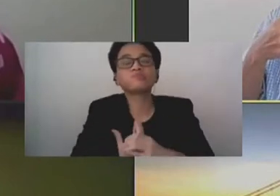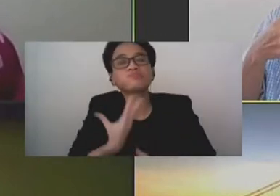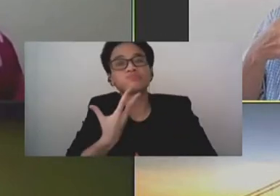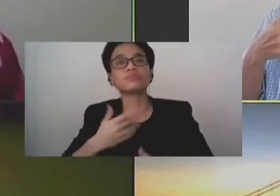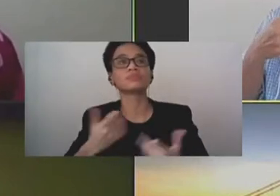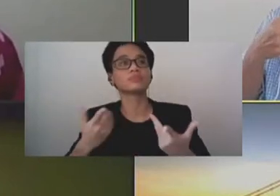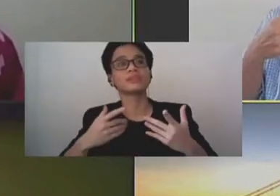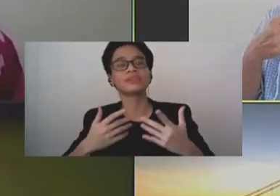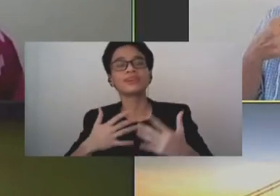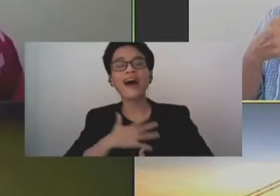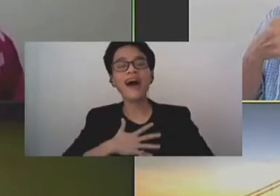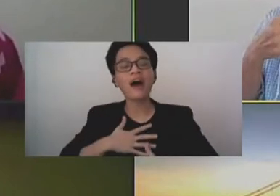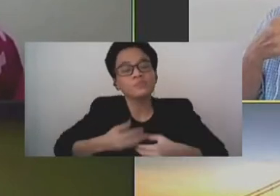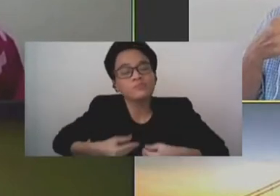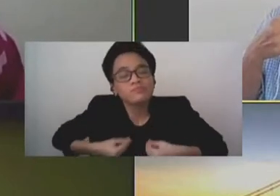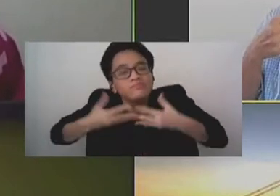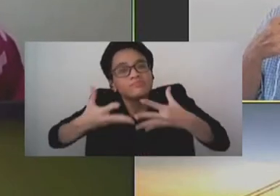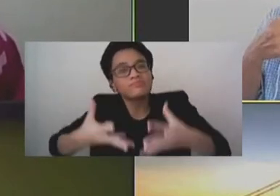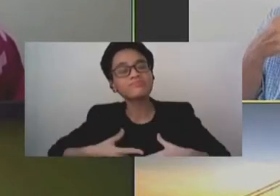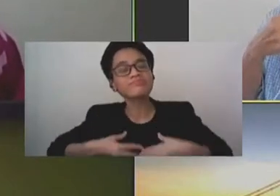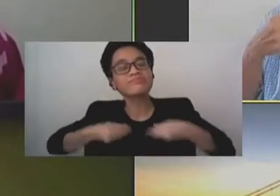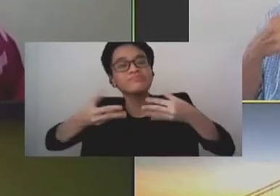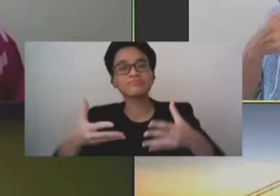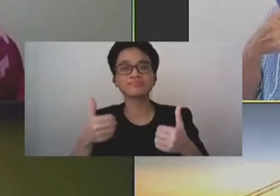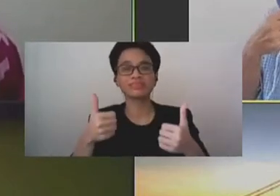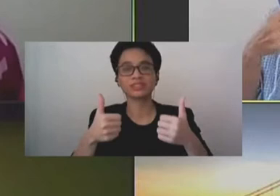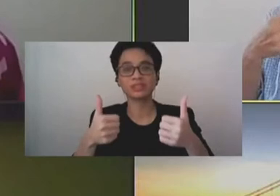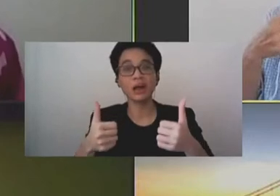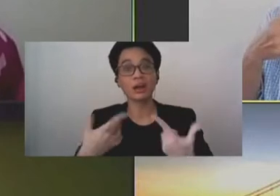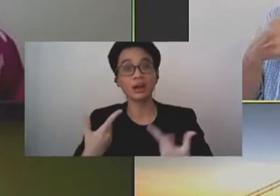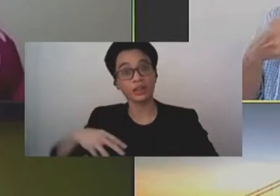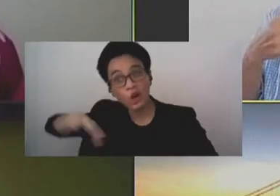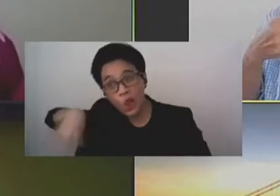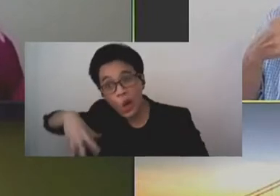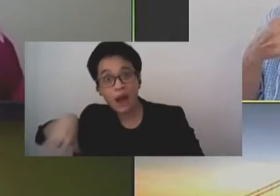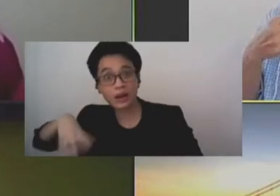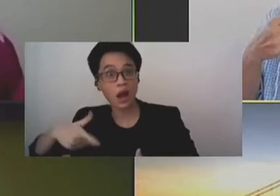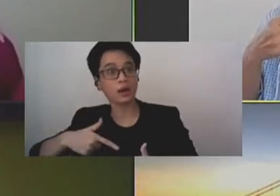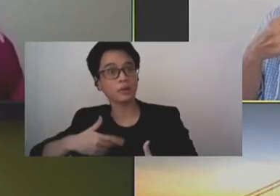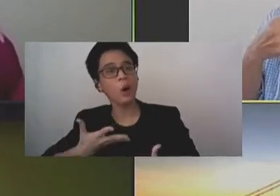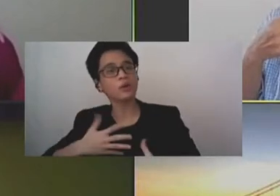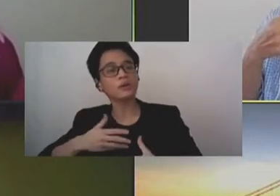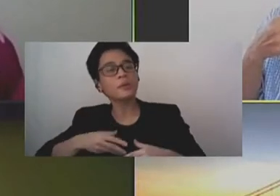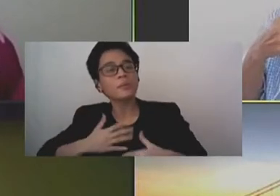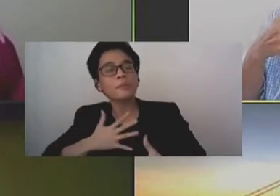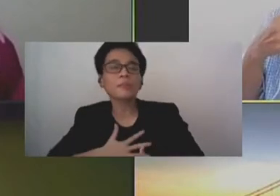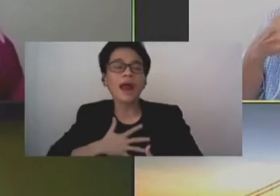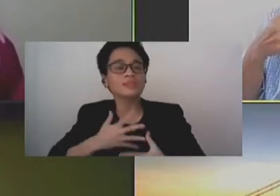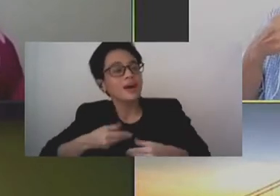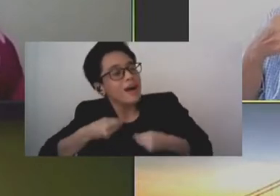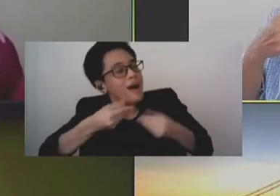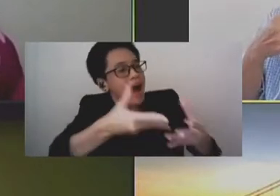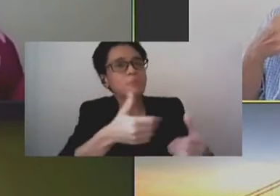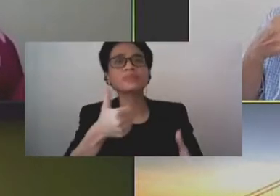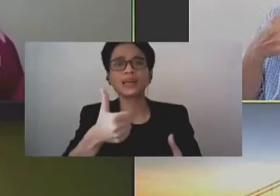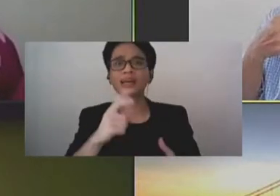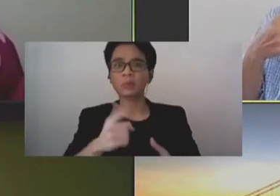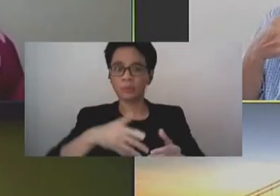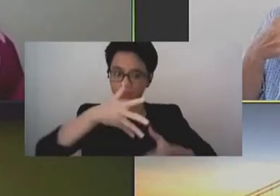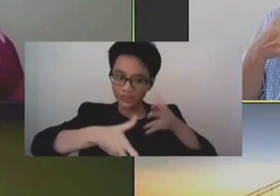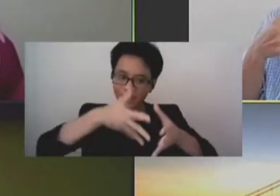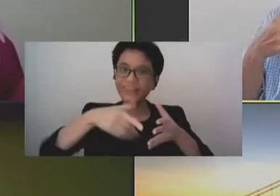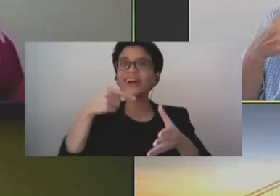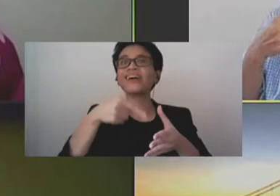ekspresikan perasaannya, kita bisa mengekspresikan perasaan kita ke anak kita. Itu yang penting gitu, bahwa mereka pada akhirnya akan